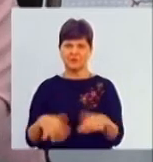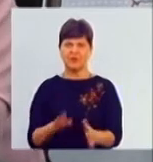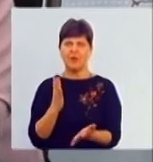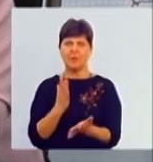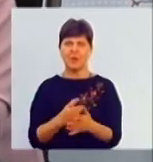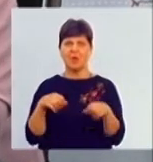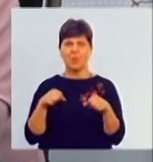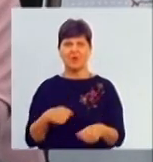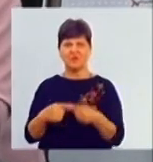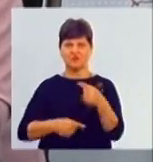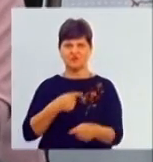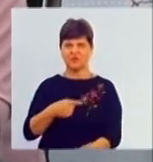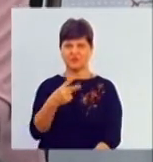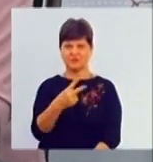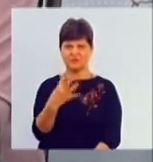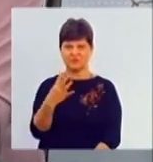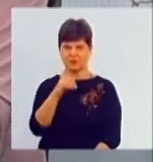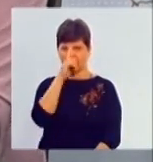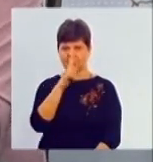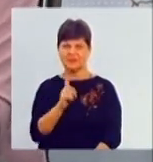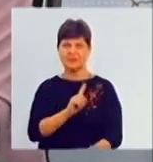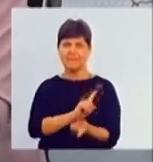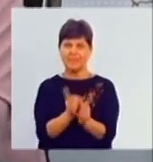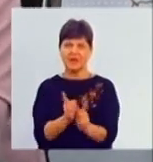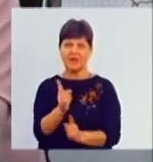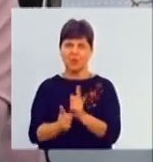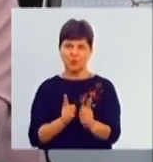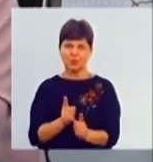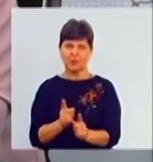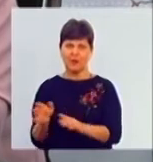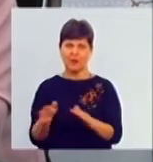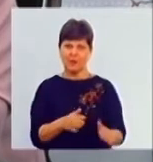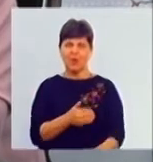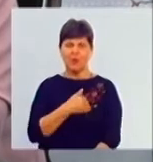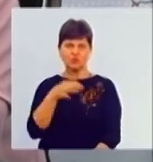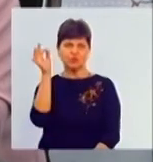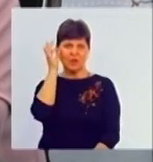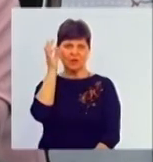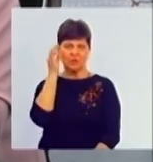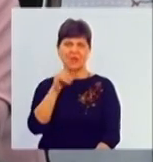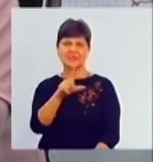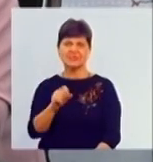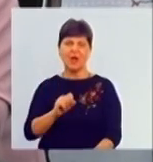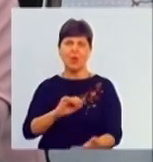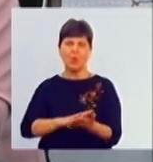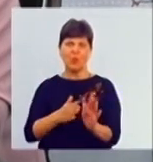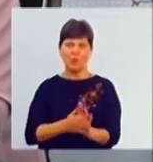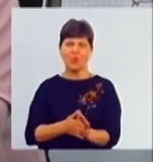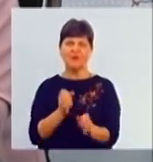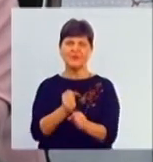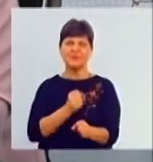24 місяці здійснити перерахунок. Але хочу нагадати, що за умови відпрацювання 24